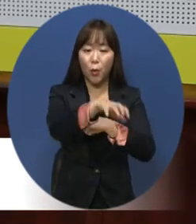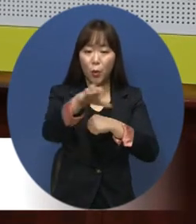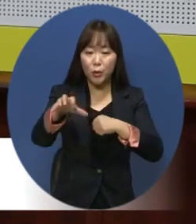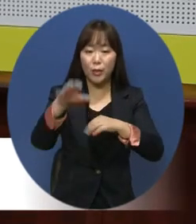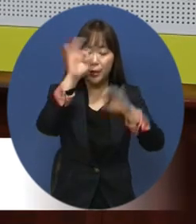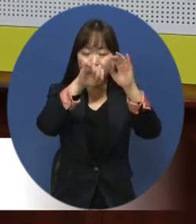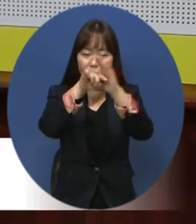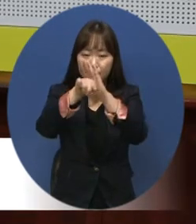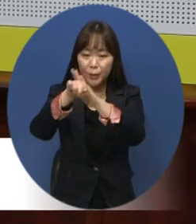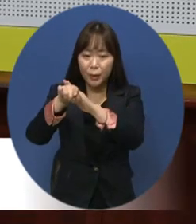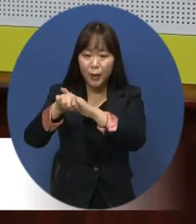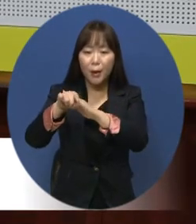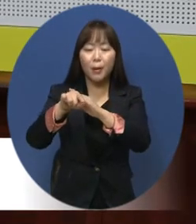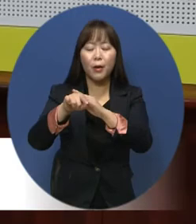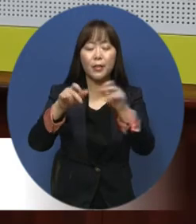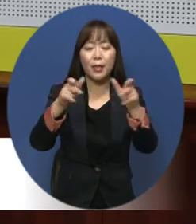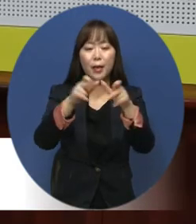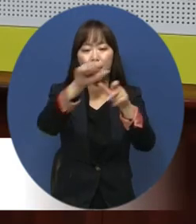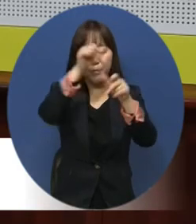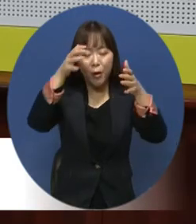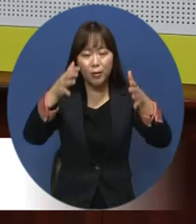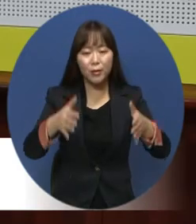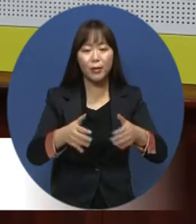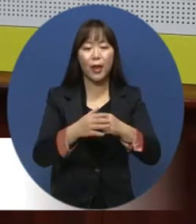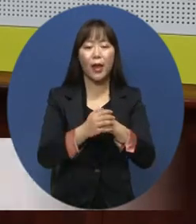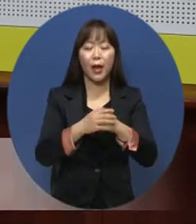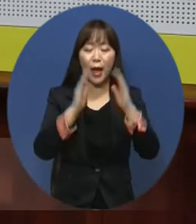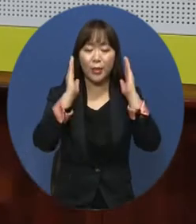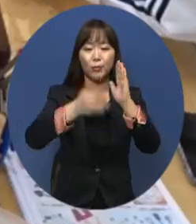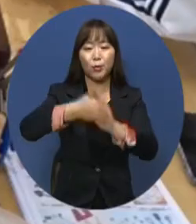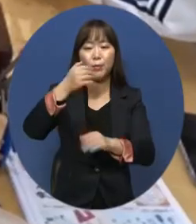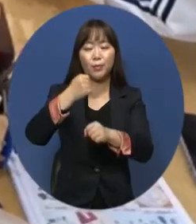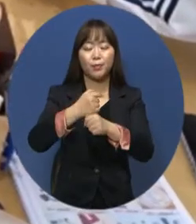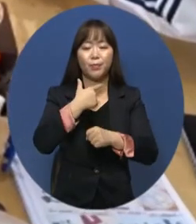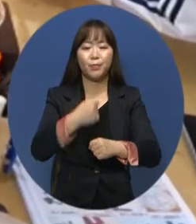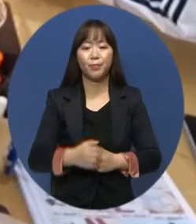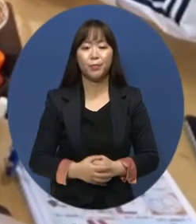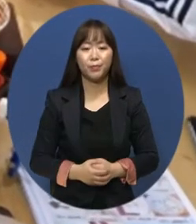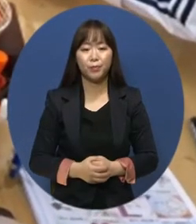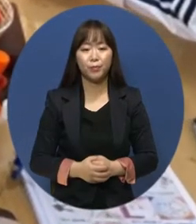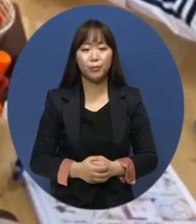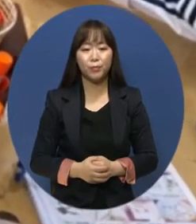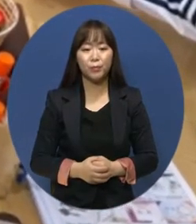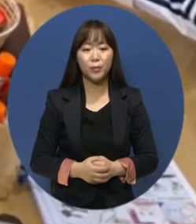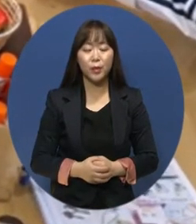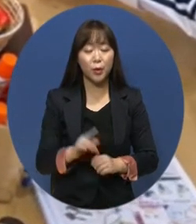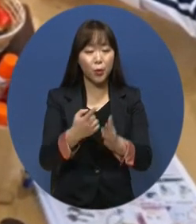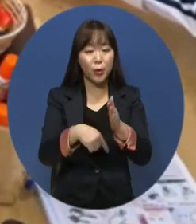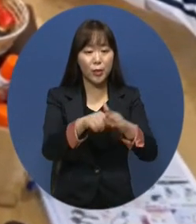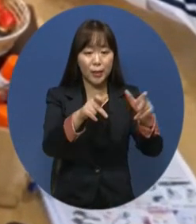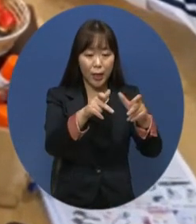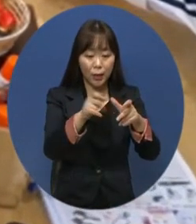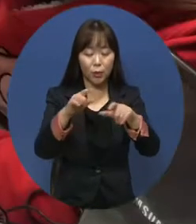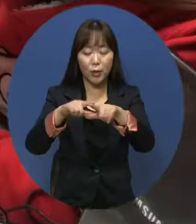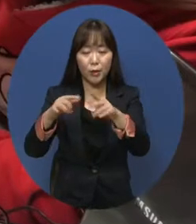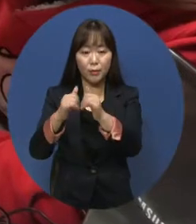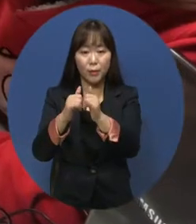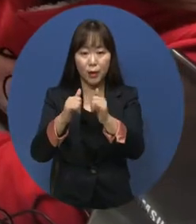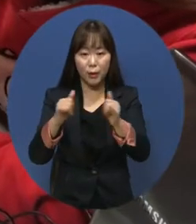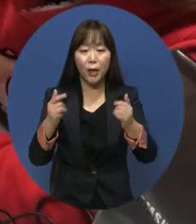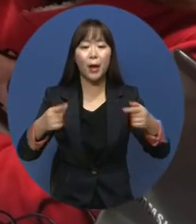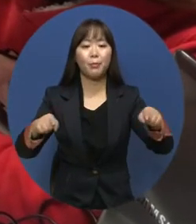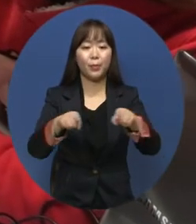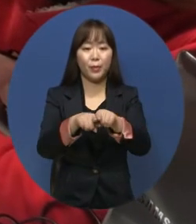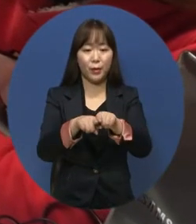찾아가는 장애인 평생학습 도시를 만들고자 합니다 소치 씨는 이를 위해 장애인과 비장애인이